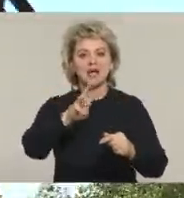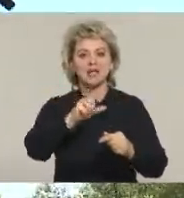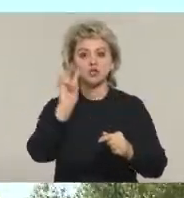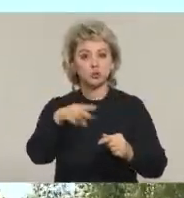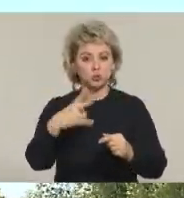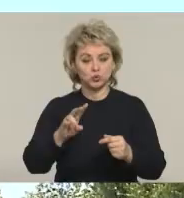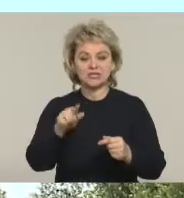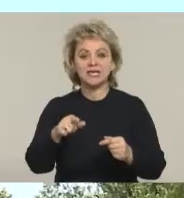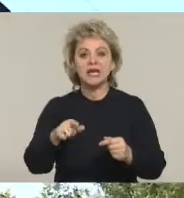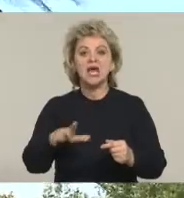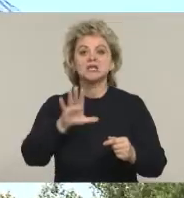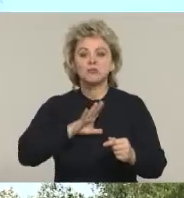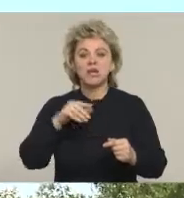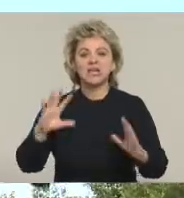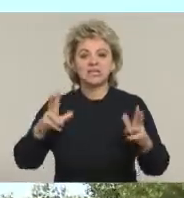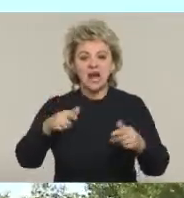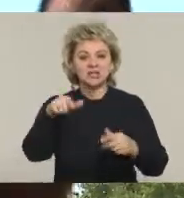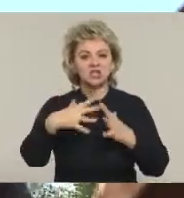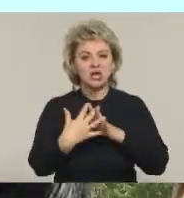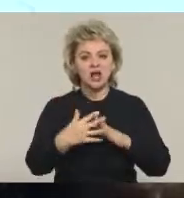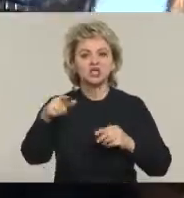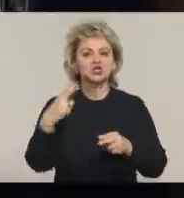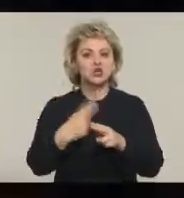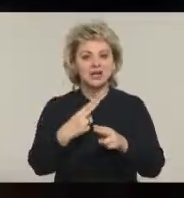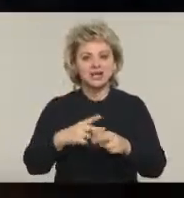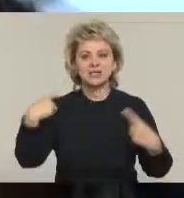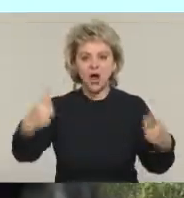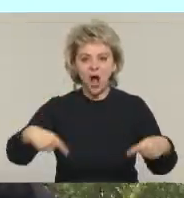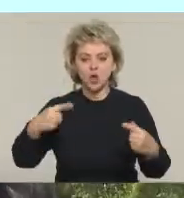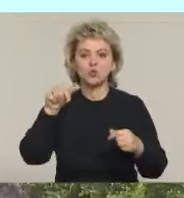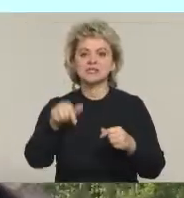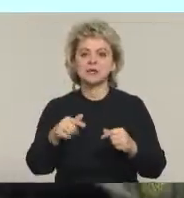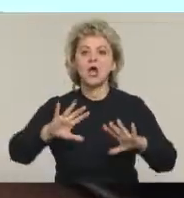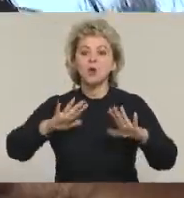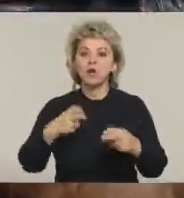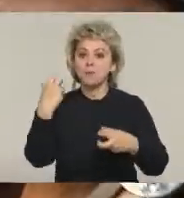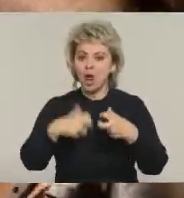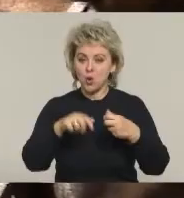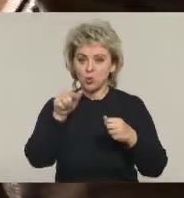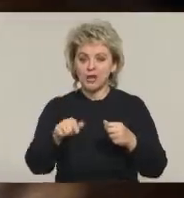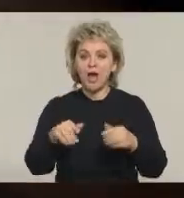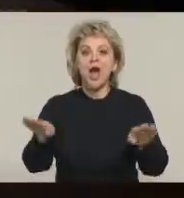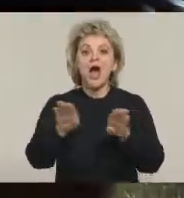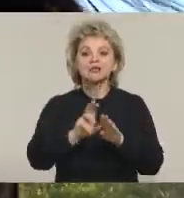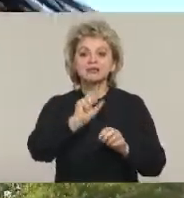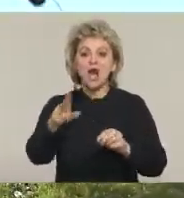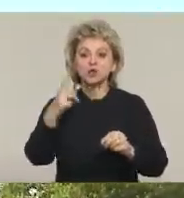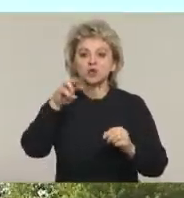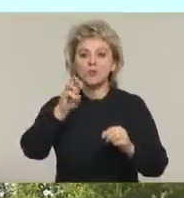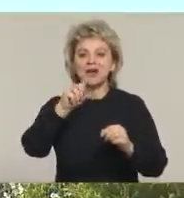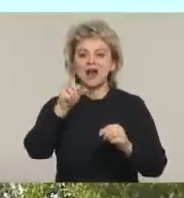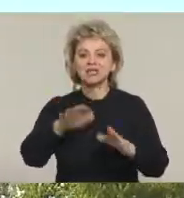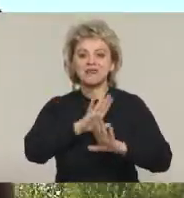нужен. На селе были железные трактора с железными колесами. Произошла поломка. А так как домкратов не